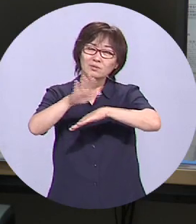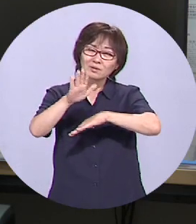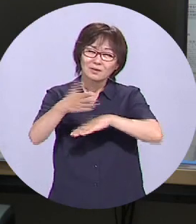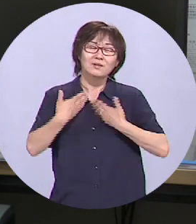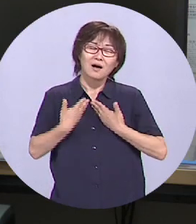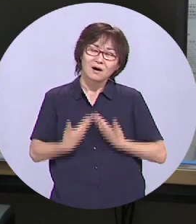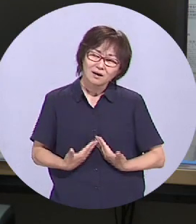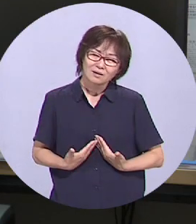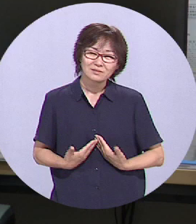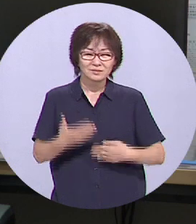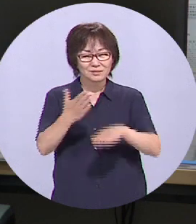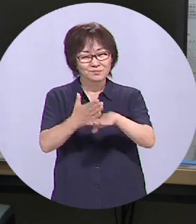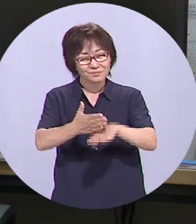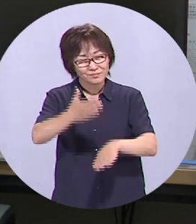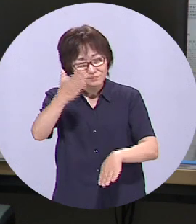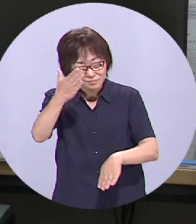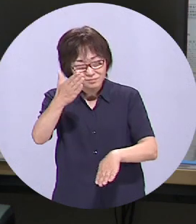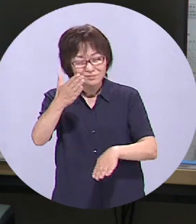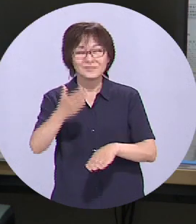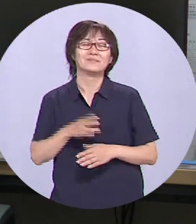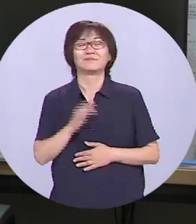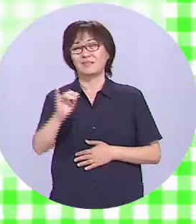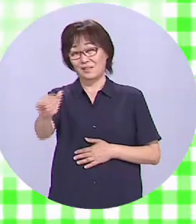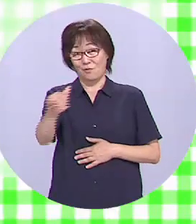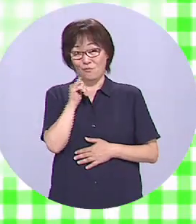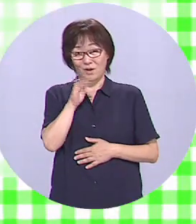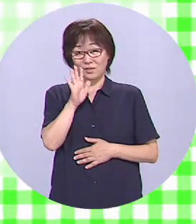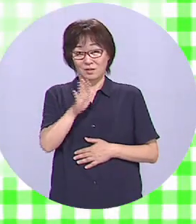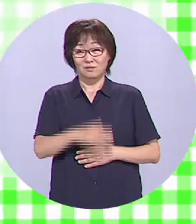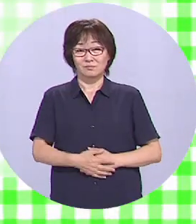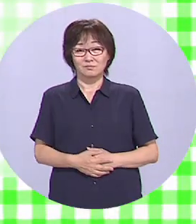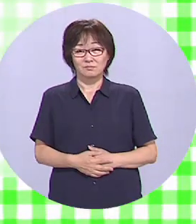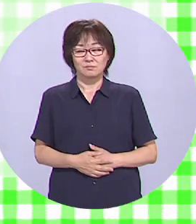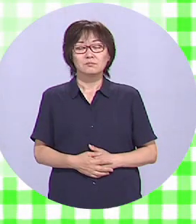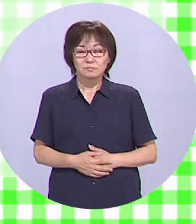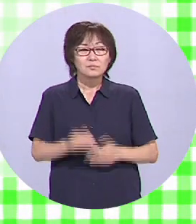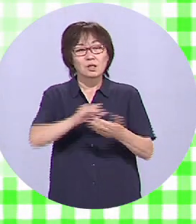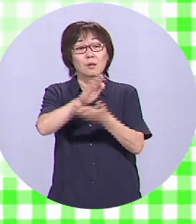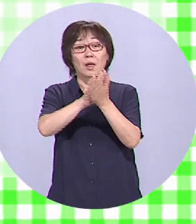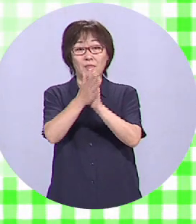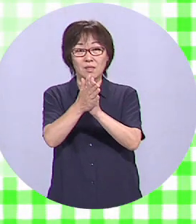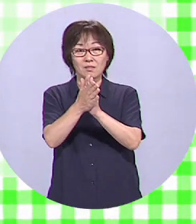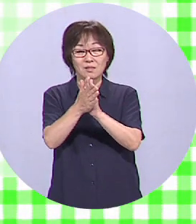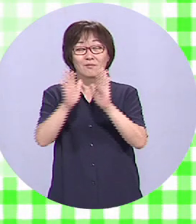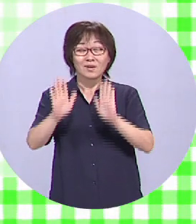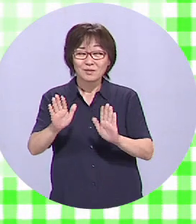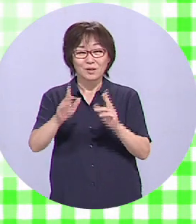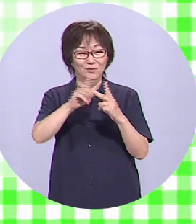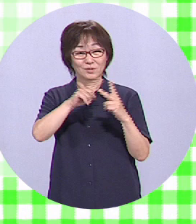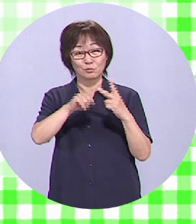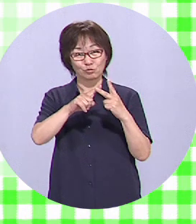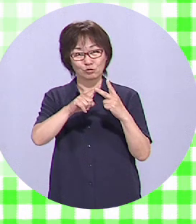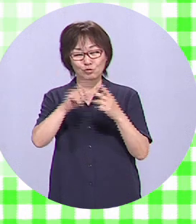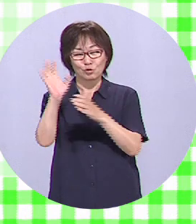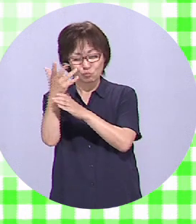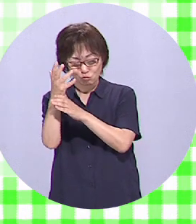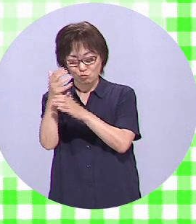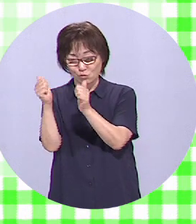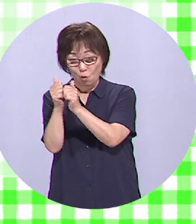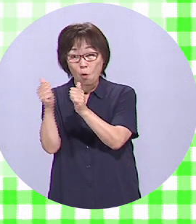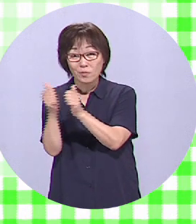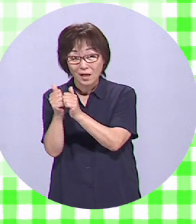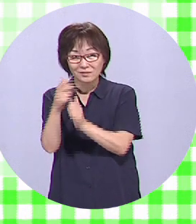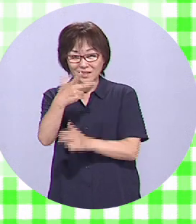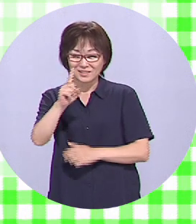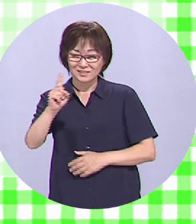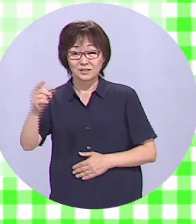できますというお礼の電話をいただきました。 埼玉県ではご紹介した救急相談シャープ